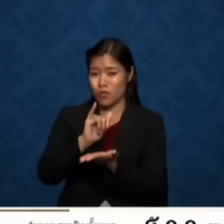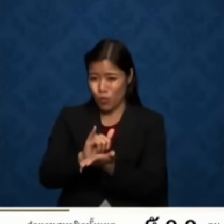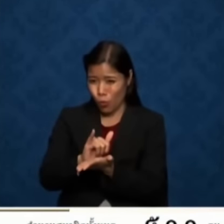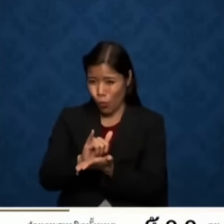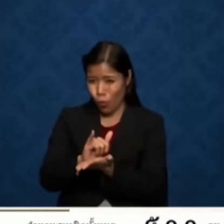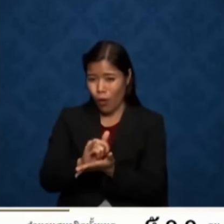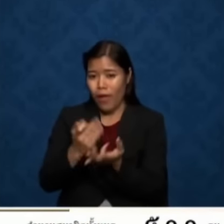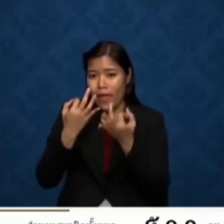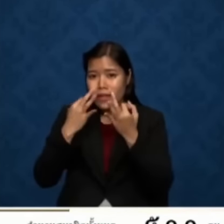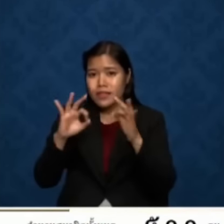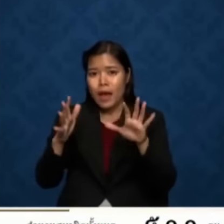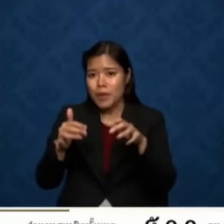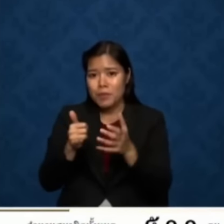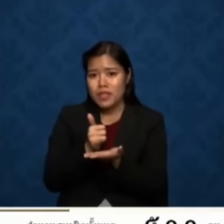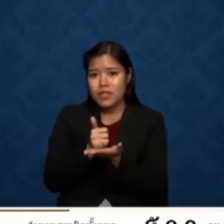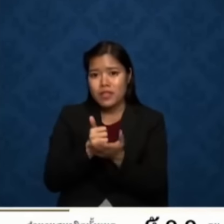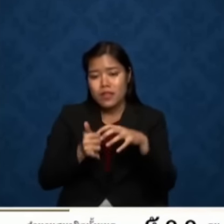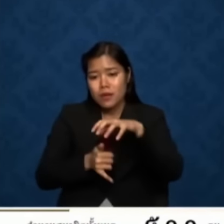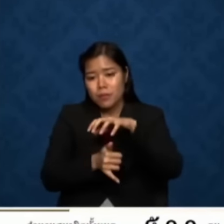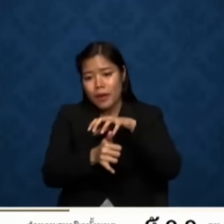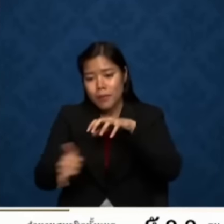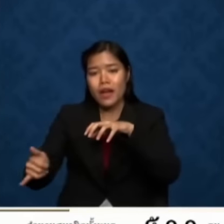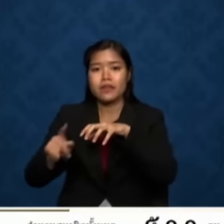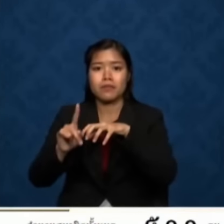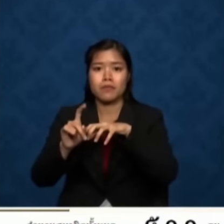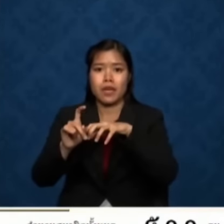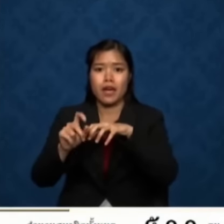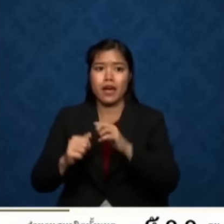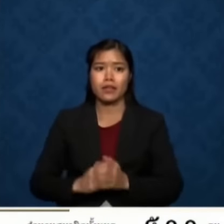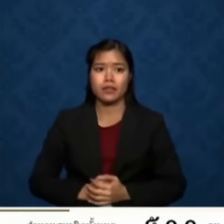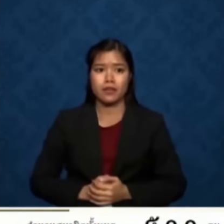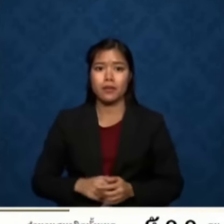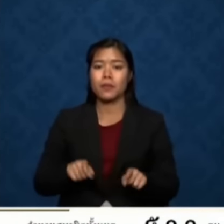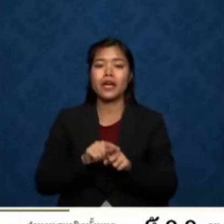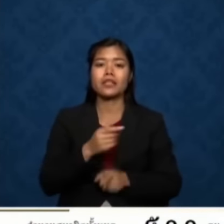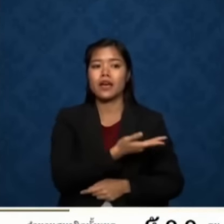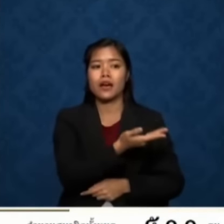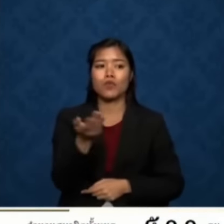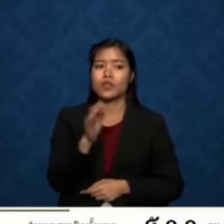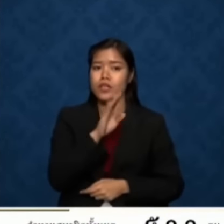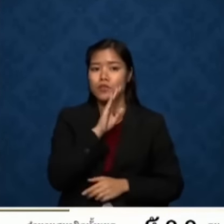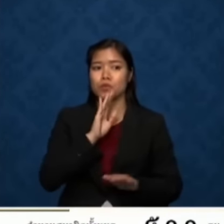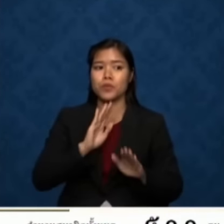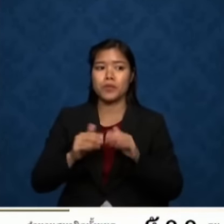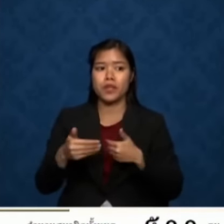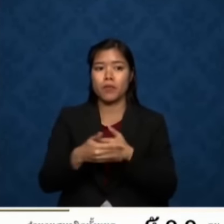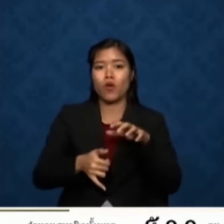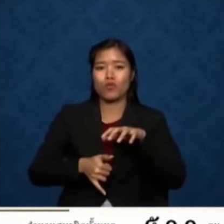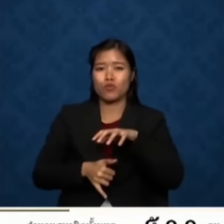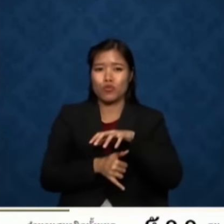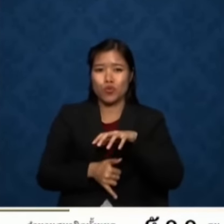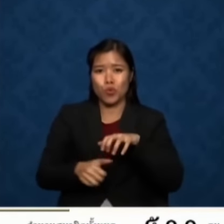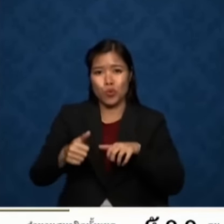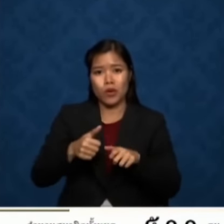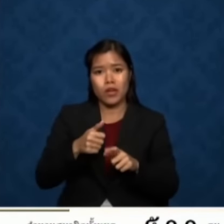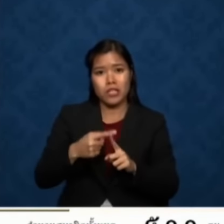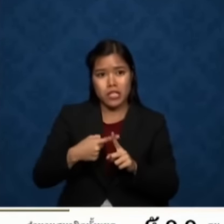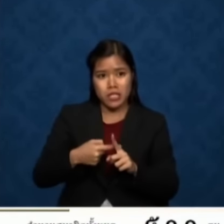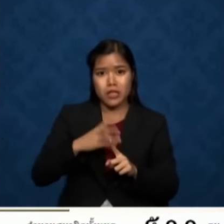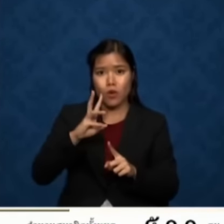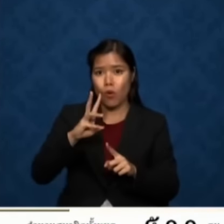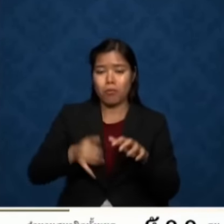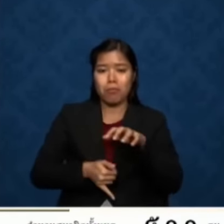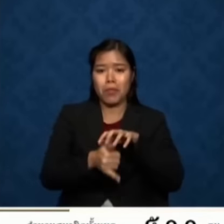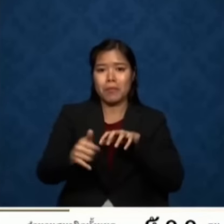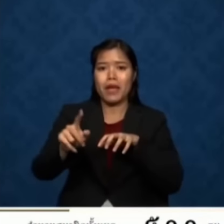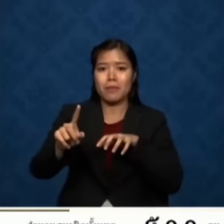แล้วออกไปไหนไม่ได้พวกเราเหมือนกันถ้าอยู่ในห้องออกไปไหนไม่ได้แล้ว6เดือนเ